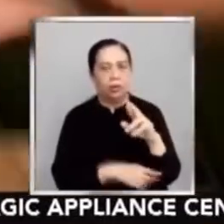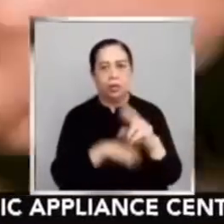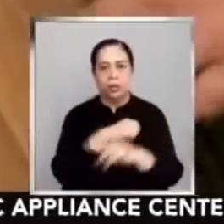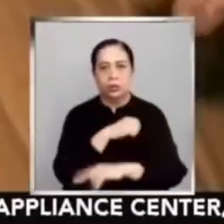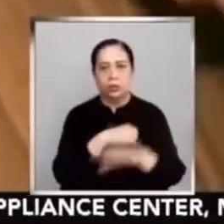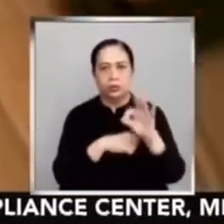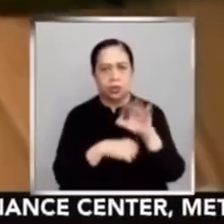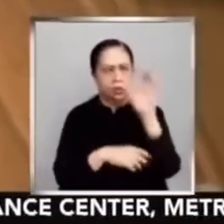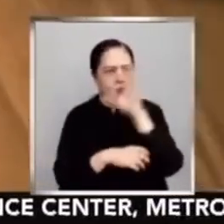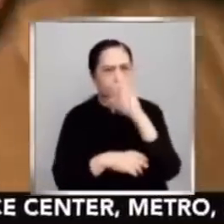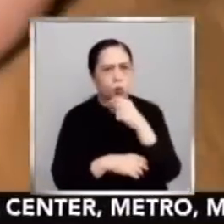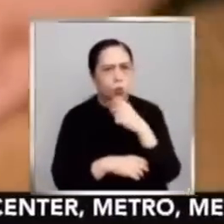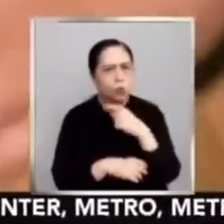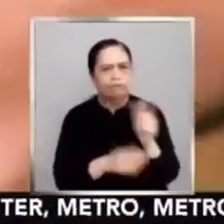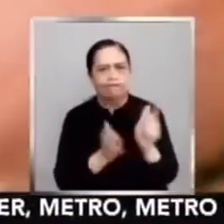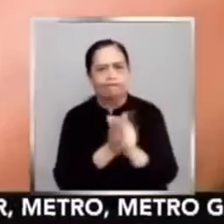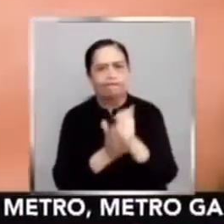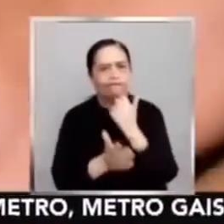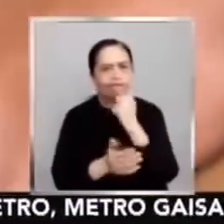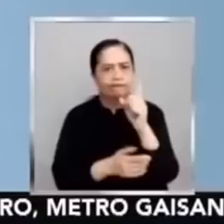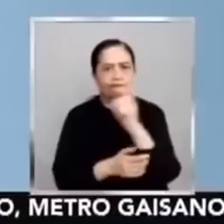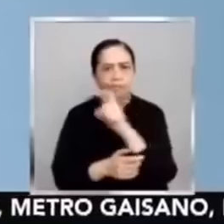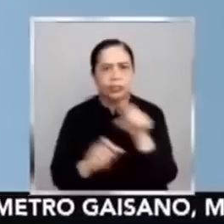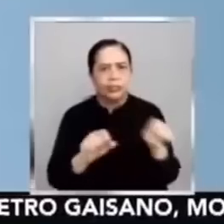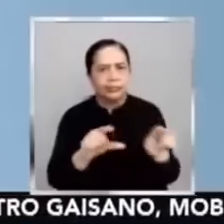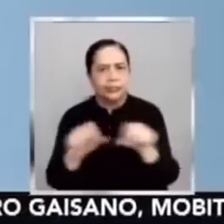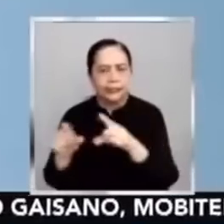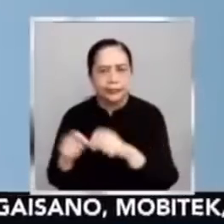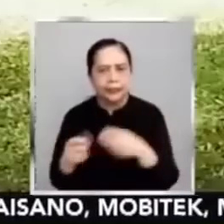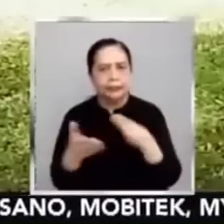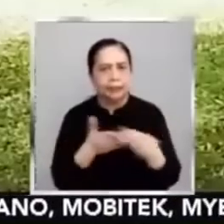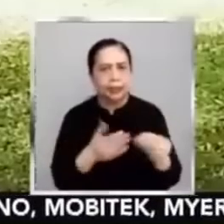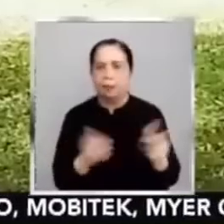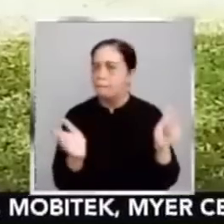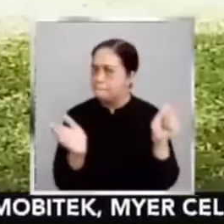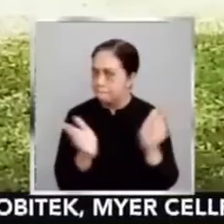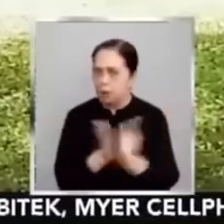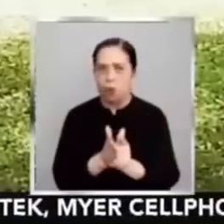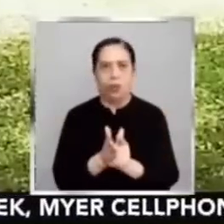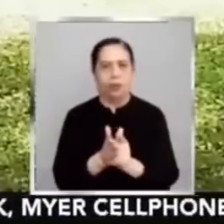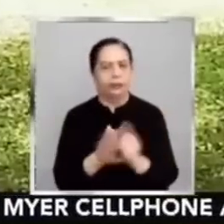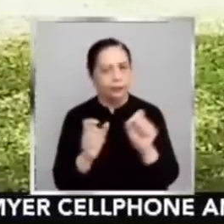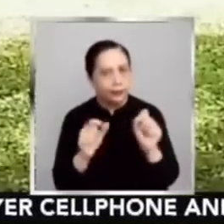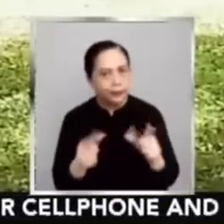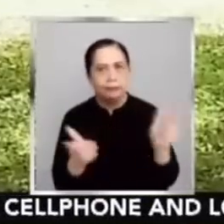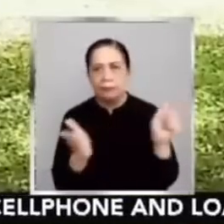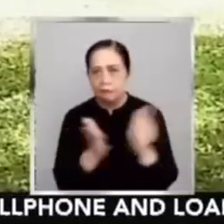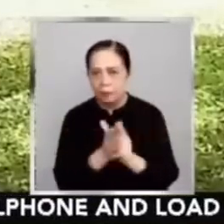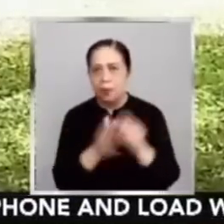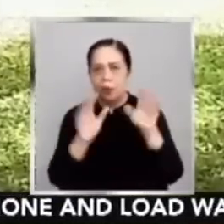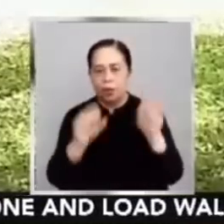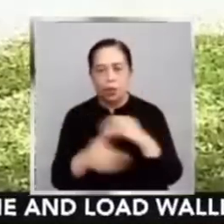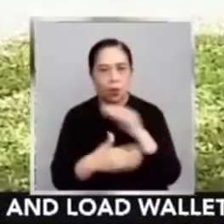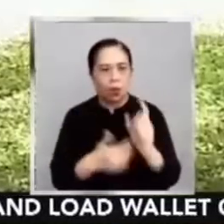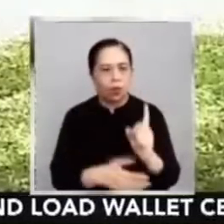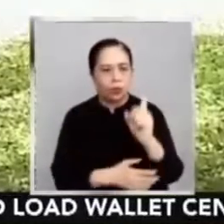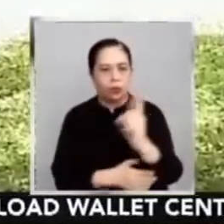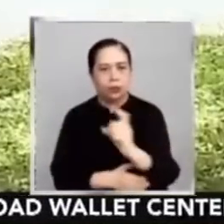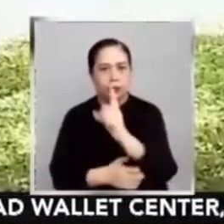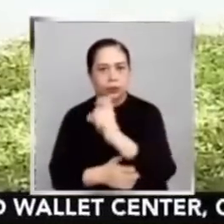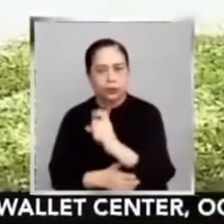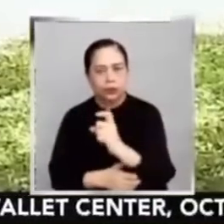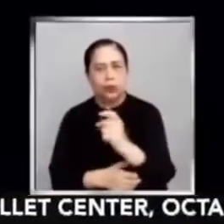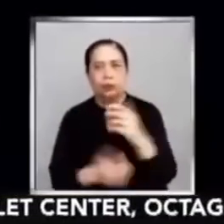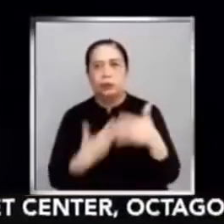likod ng illegal seahorse trade. Definitely, lahat ang mga seahorses, bawal na po yan, ban na po yan. All of our seahorse species are endangered and protected